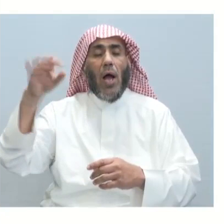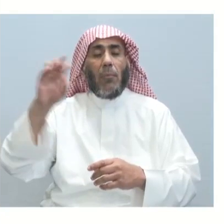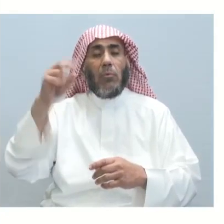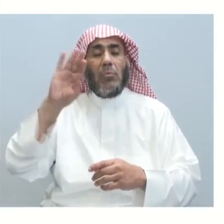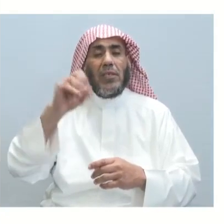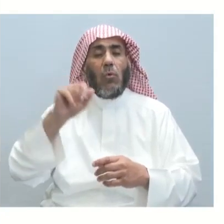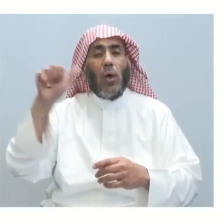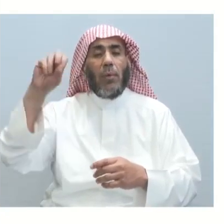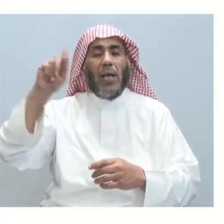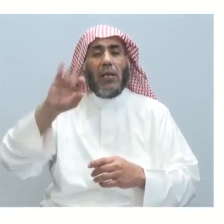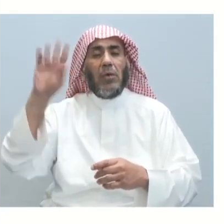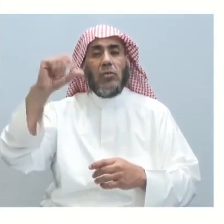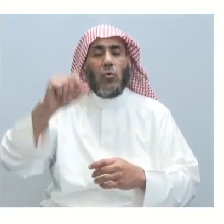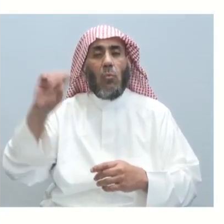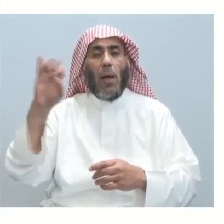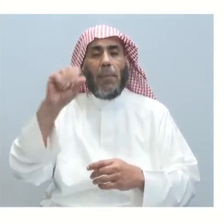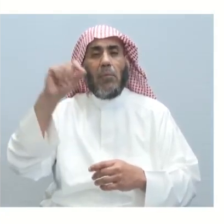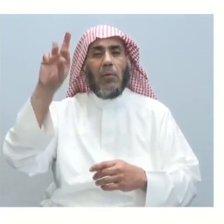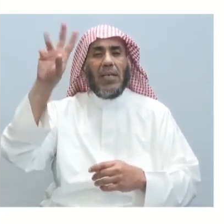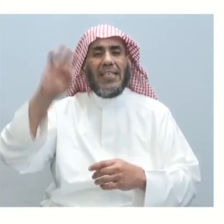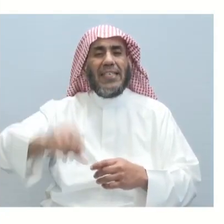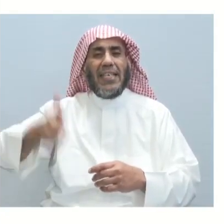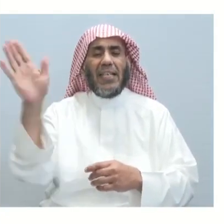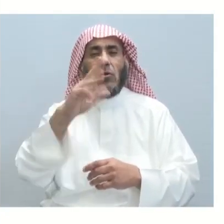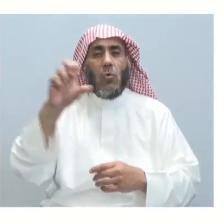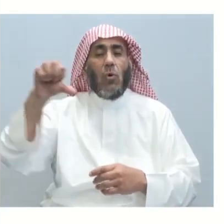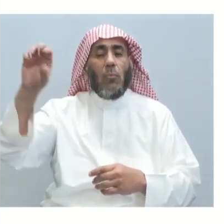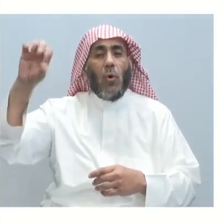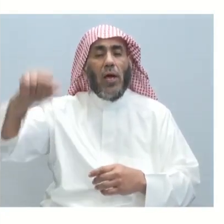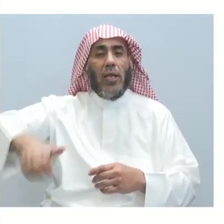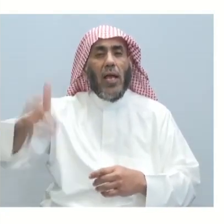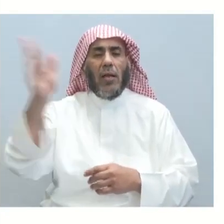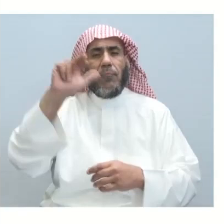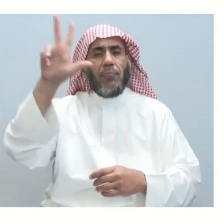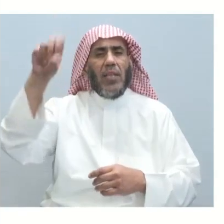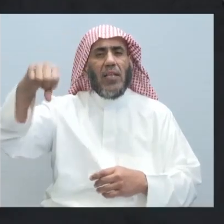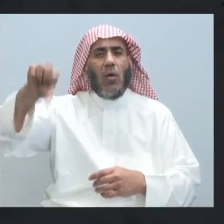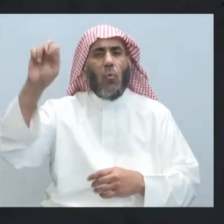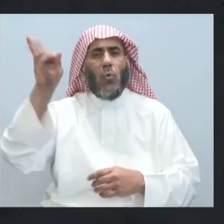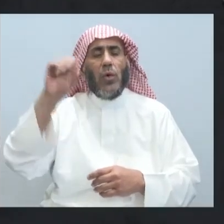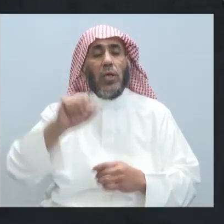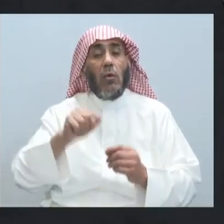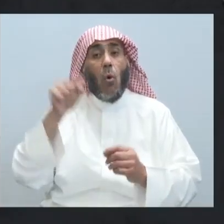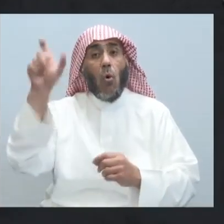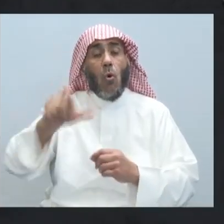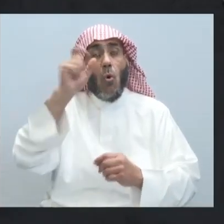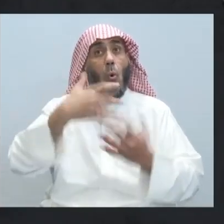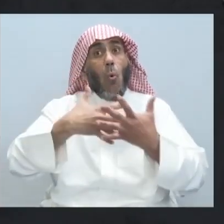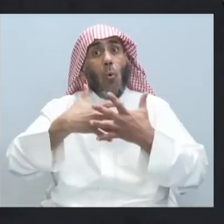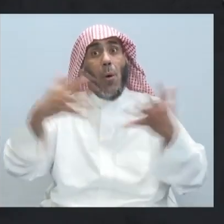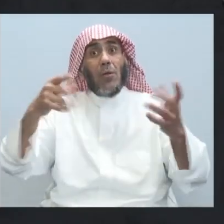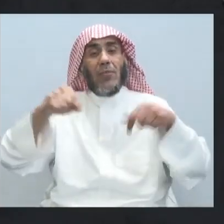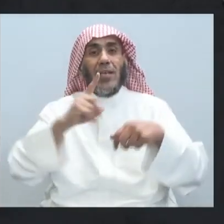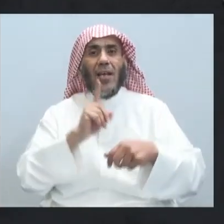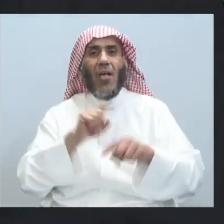وابراهيم الصولي ومحمد بن عبد الملك الزيات وابو حيان التوحيدي هؤلاء كتاب الذين برزوا في هذا في هذا العصر في